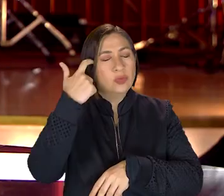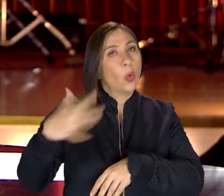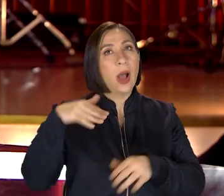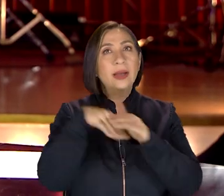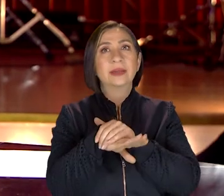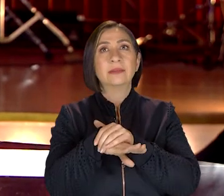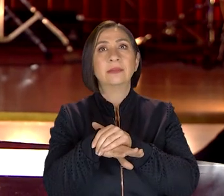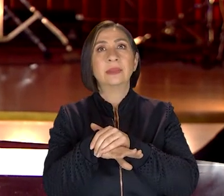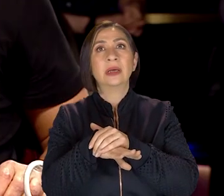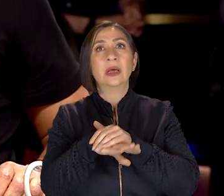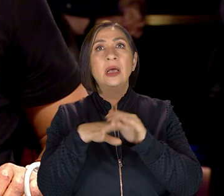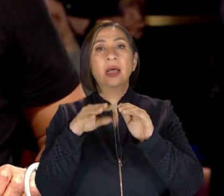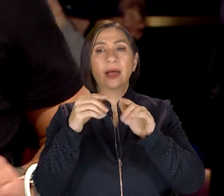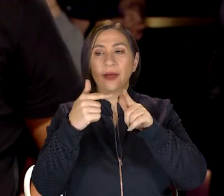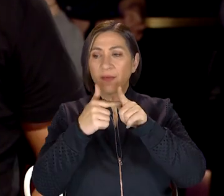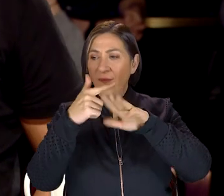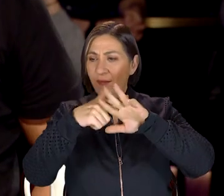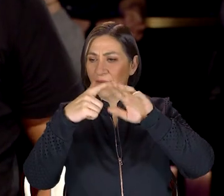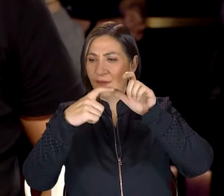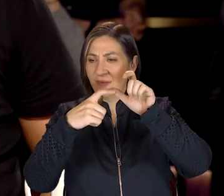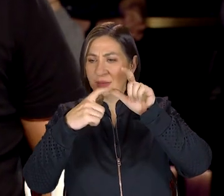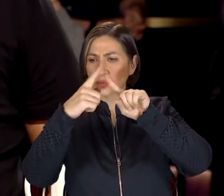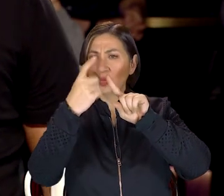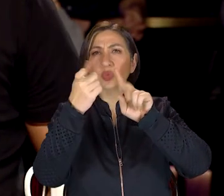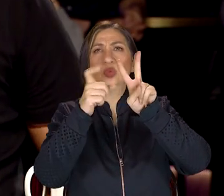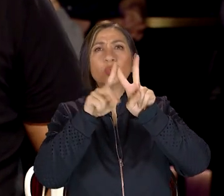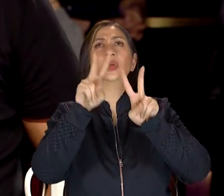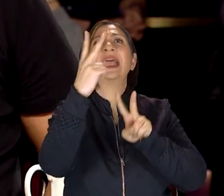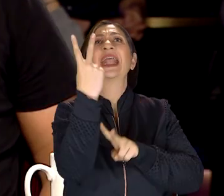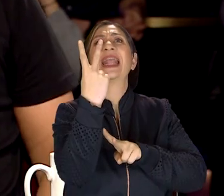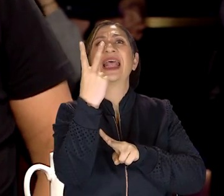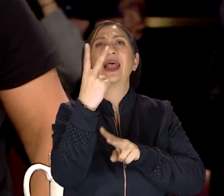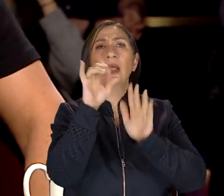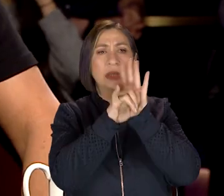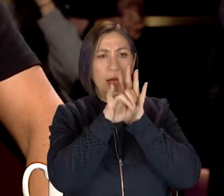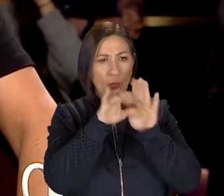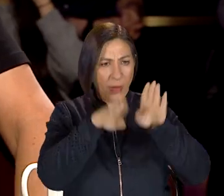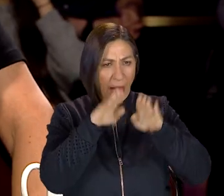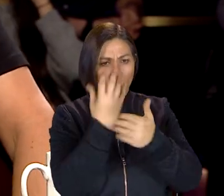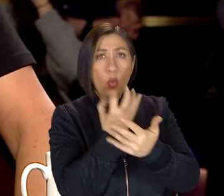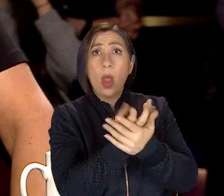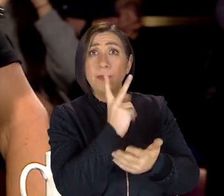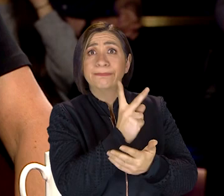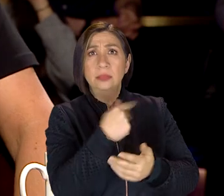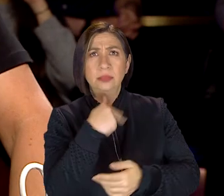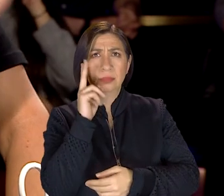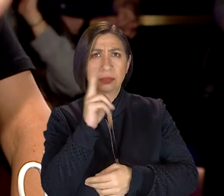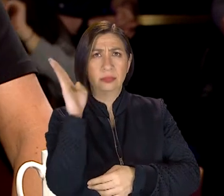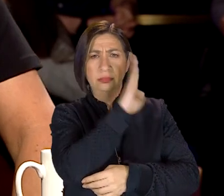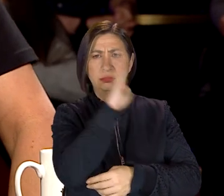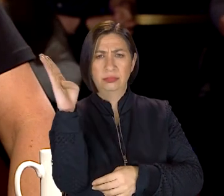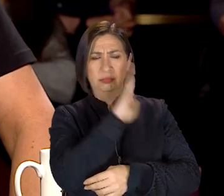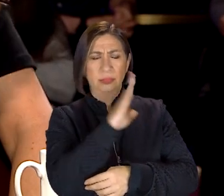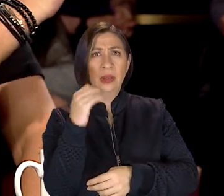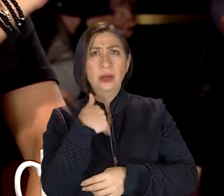gözlerime inanamadım. Facetune 2 diye bir uygulama. Instagram'da gördüm reklamını. Abi şöyle bir şey yapıyor, tamam mı? Böyle gidiyor